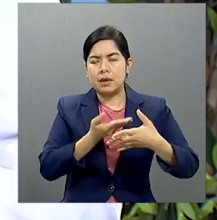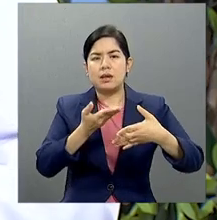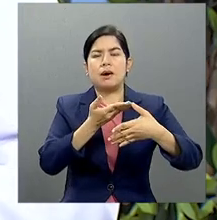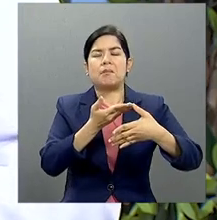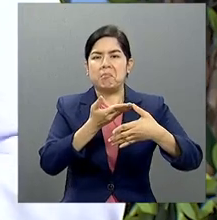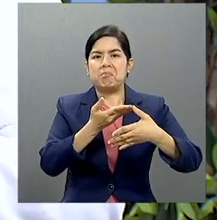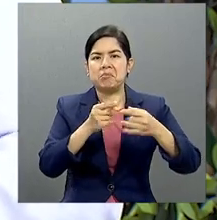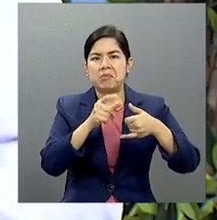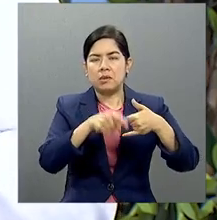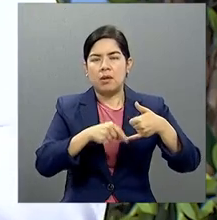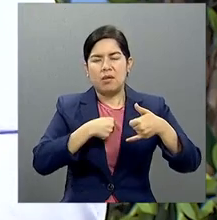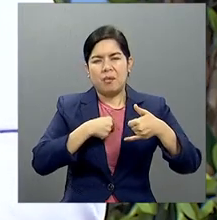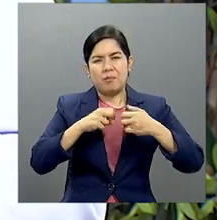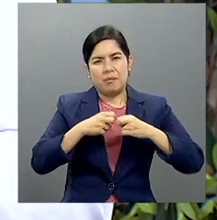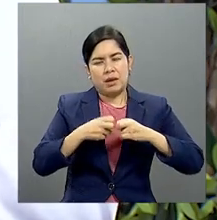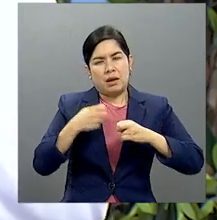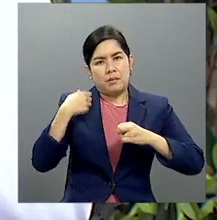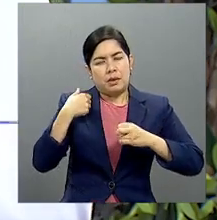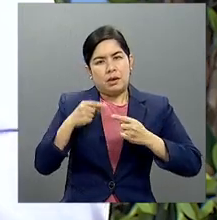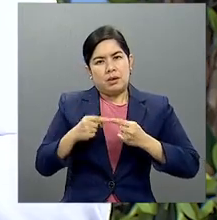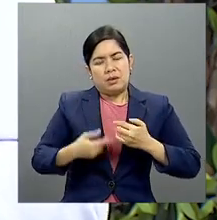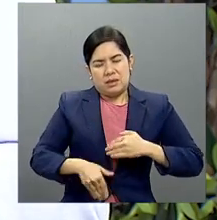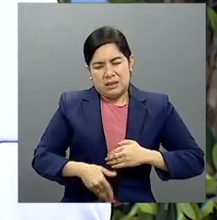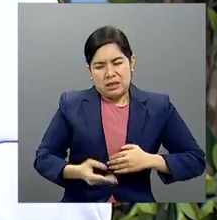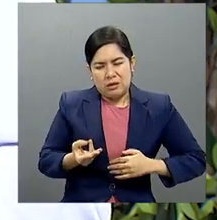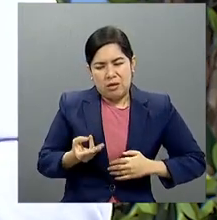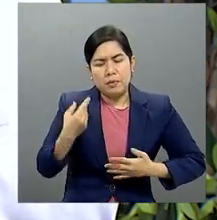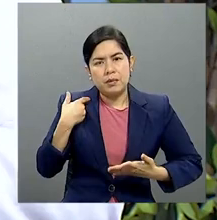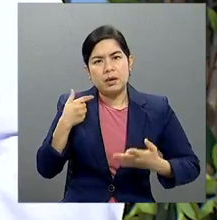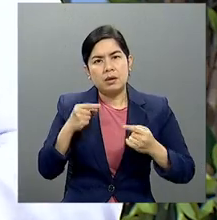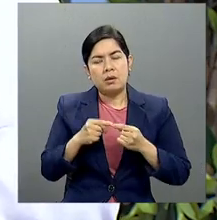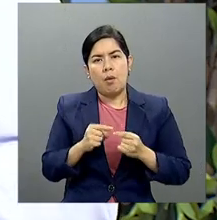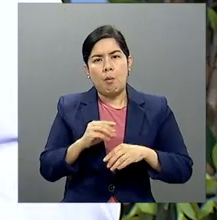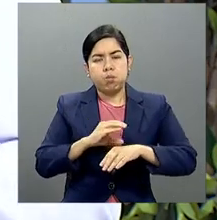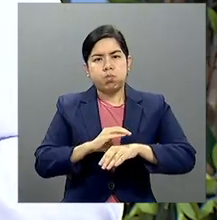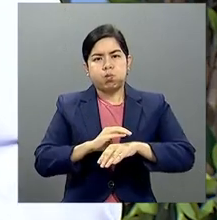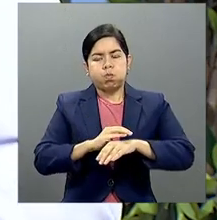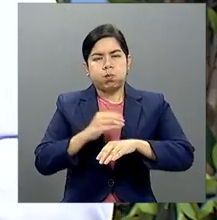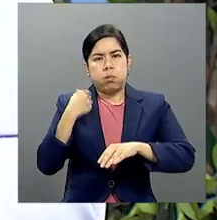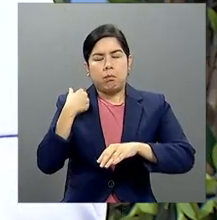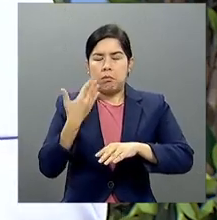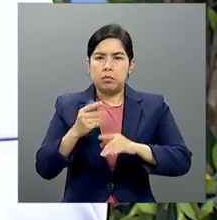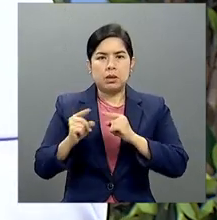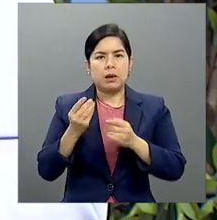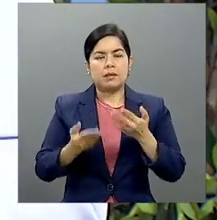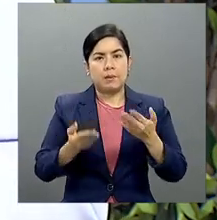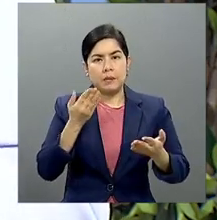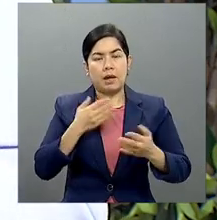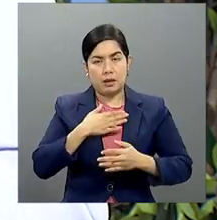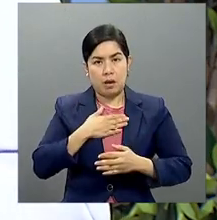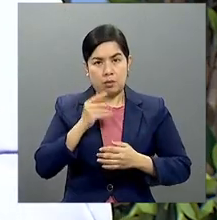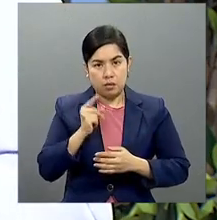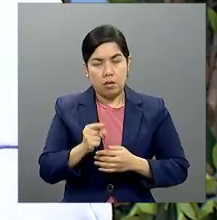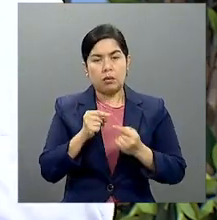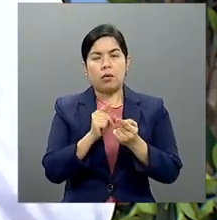ของเสียข้างในร่างกายปัสสาวะจะออกน้อยลงร่างกายจะบวมขึ้นนะครับซึ่งสิ่งต่างๆเหล่านี้เนี่ยคนไข้จำเป็นต้องรับการรักษาโดยการบำ